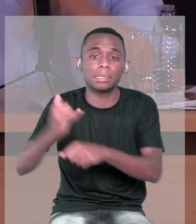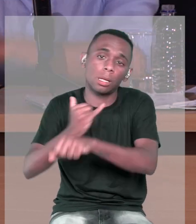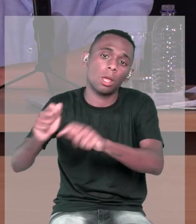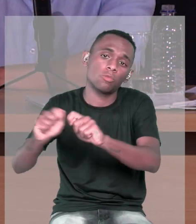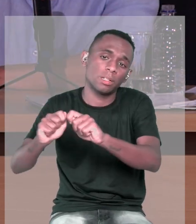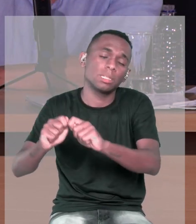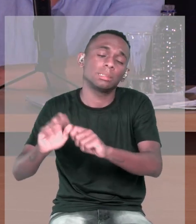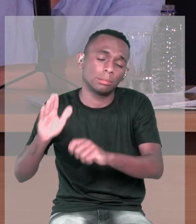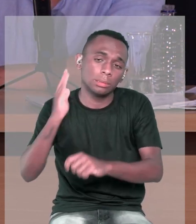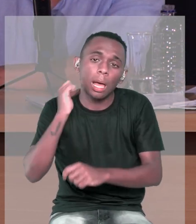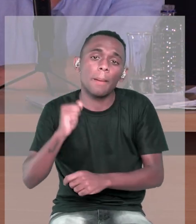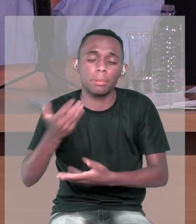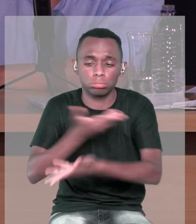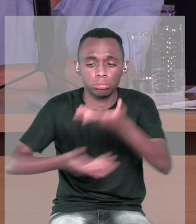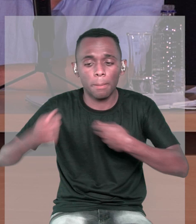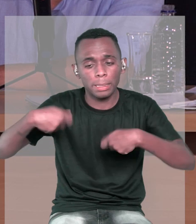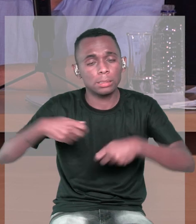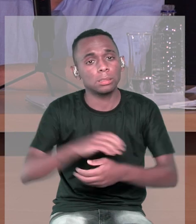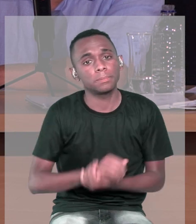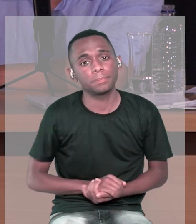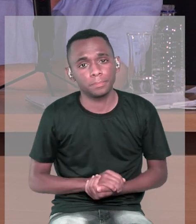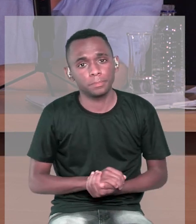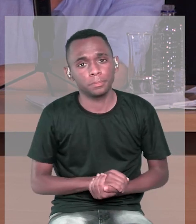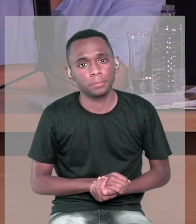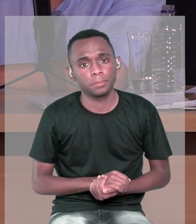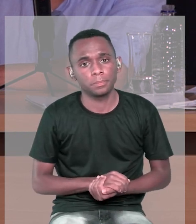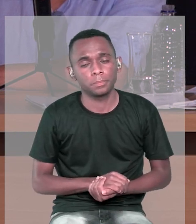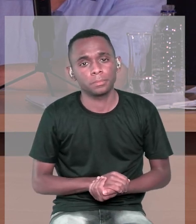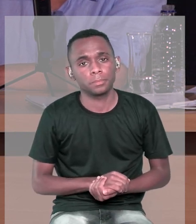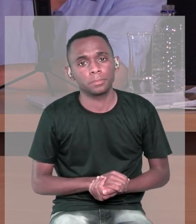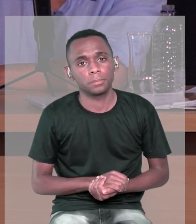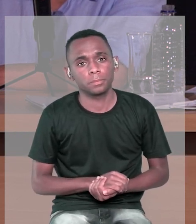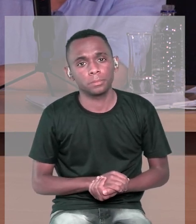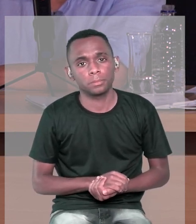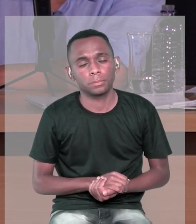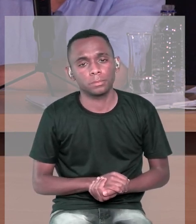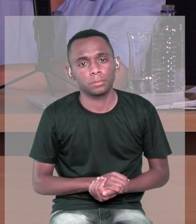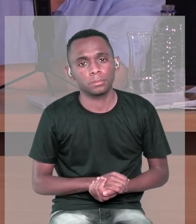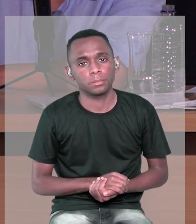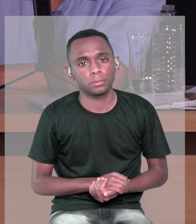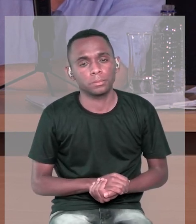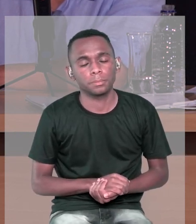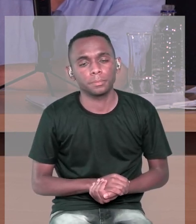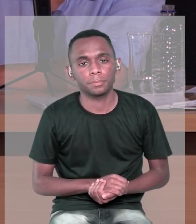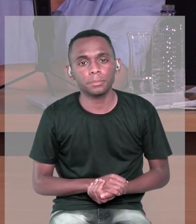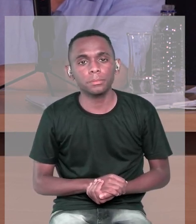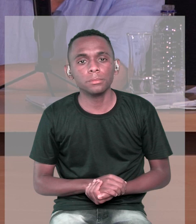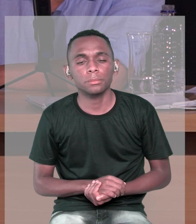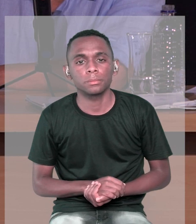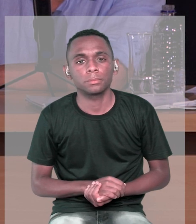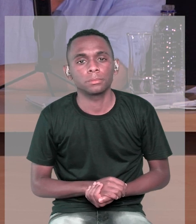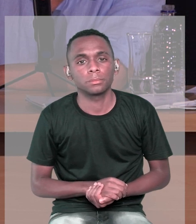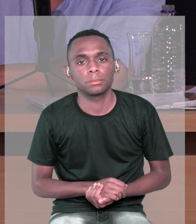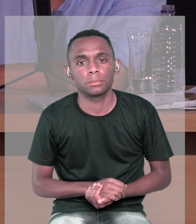L'ironie terrible de notre histoire, c'est que ces peuples que nous avons appelés primitifs